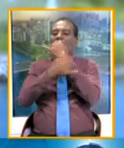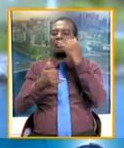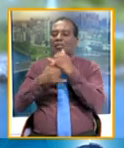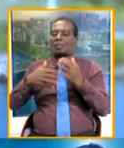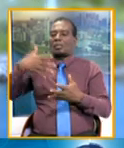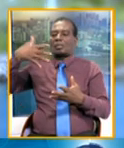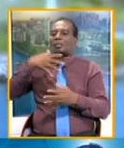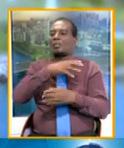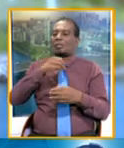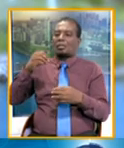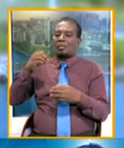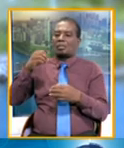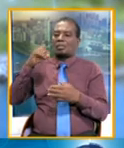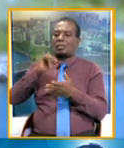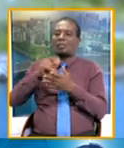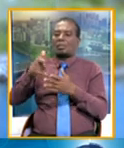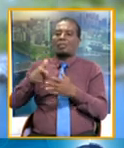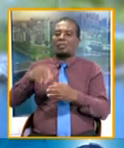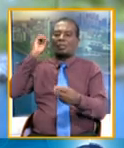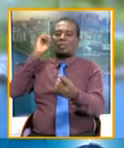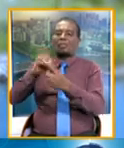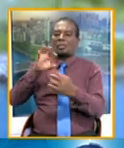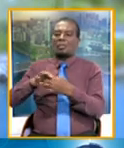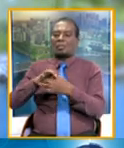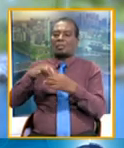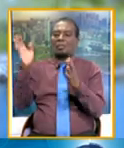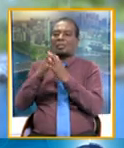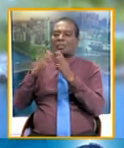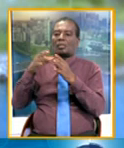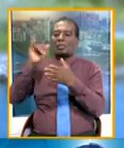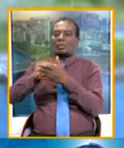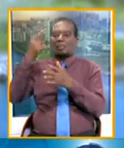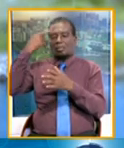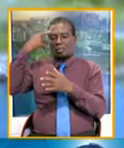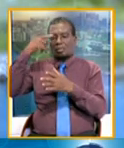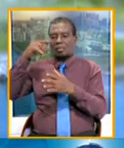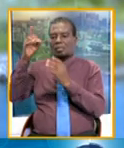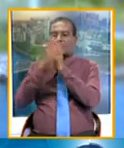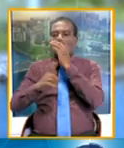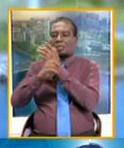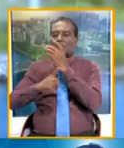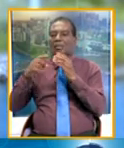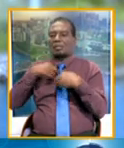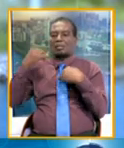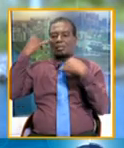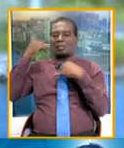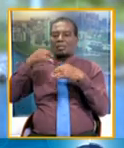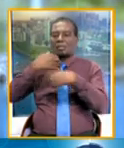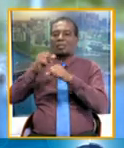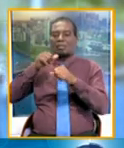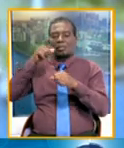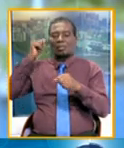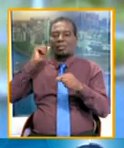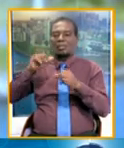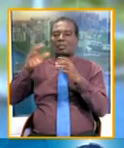en termes d'innovation. C'est cela l'objectif de ces assises. C'est dans ce cadre donc que les départements ont initié depuis hier